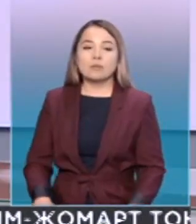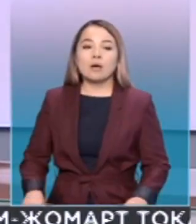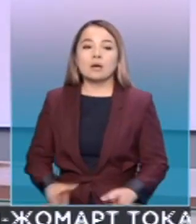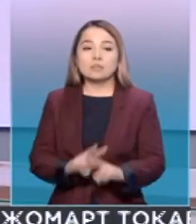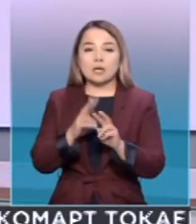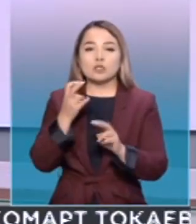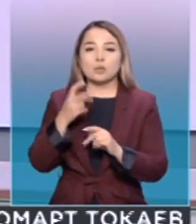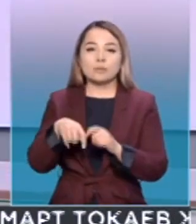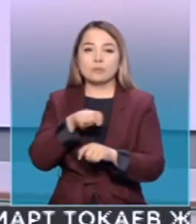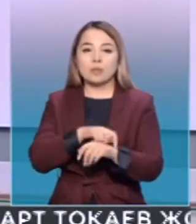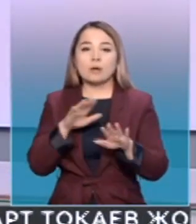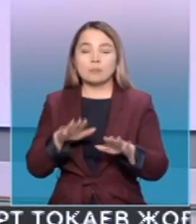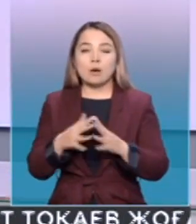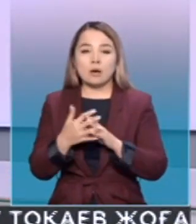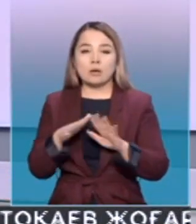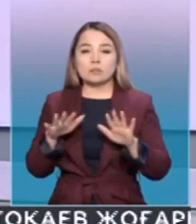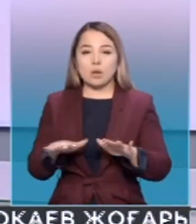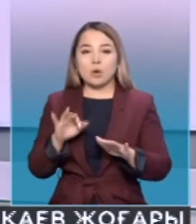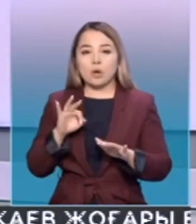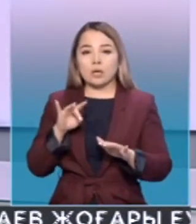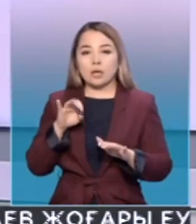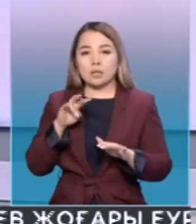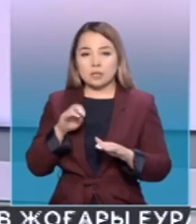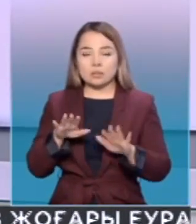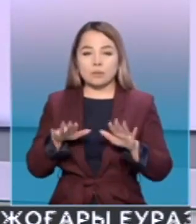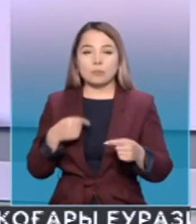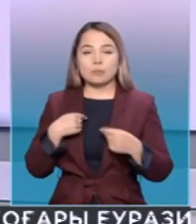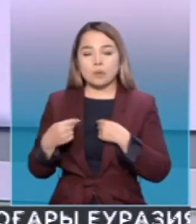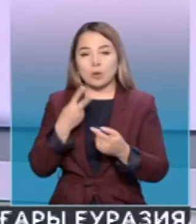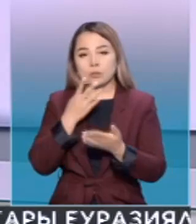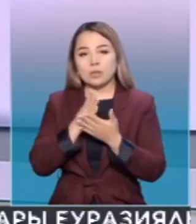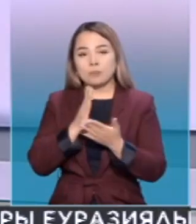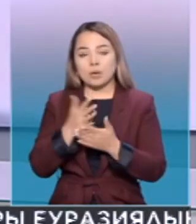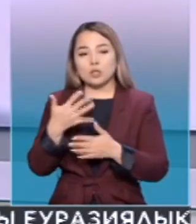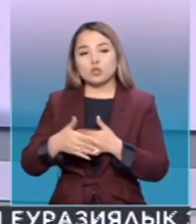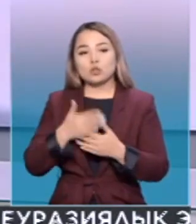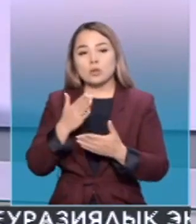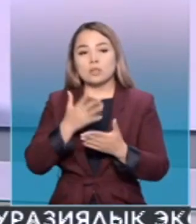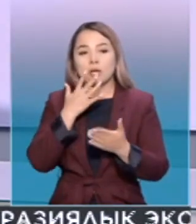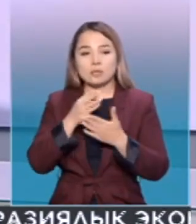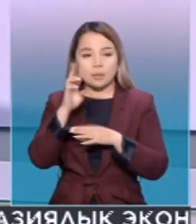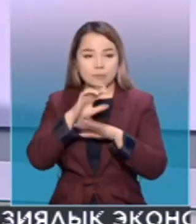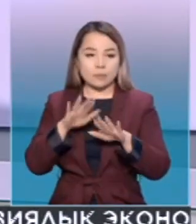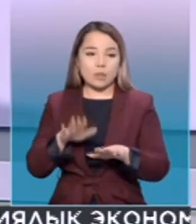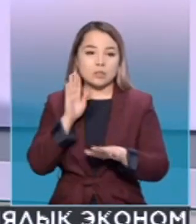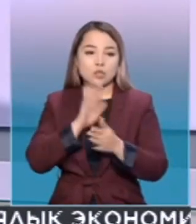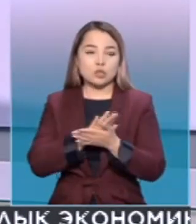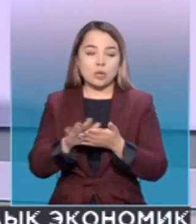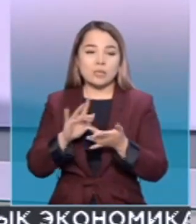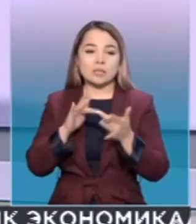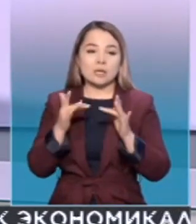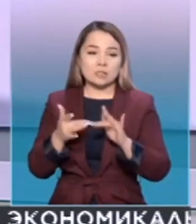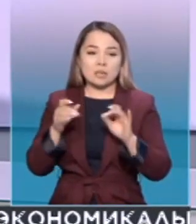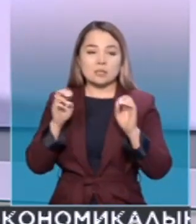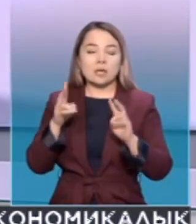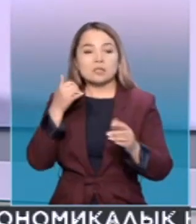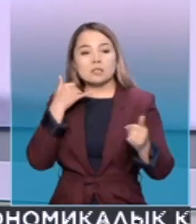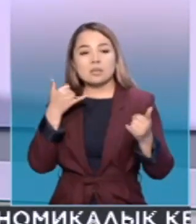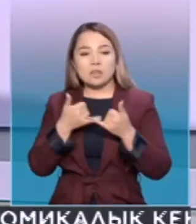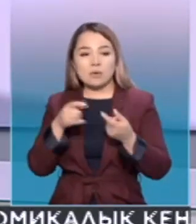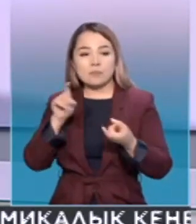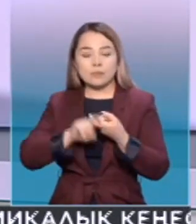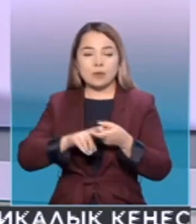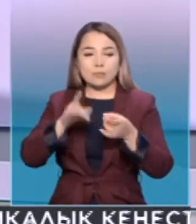Астанадан 200 шақырым жердегі ауыл өркениет игіліктерінен қағылып отыр. 50-ге жуық үйі бар елді мекенде таза ауыз, су, интернет, ұялы байланыс,